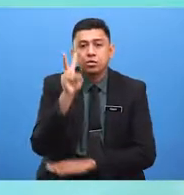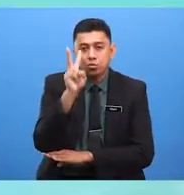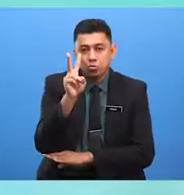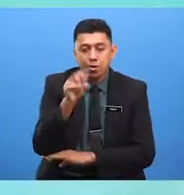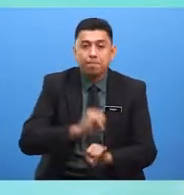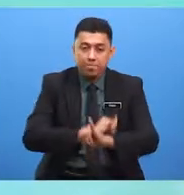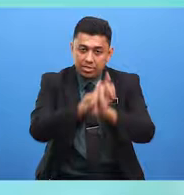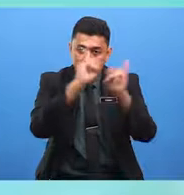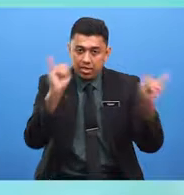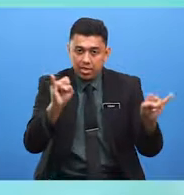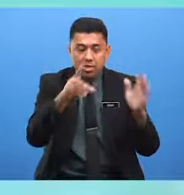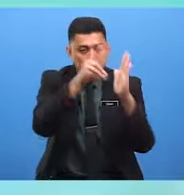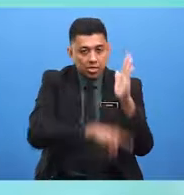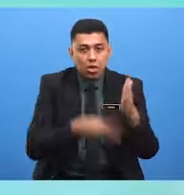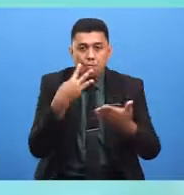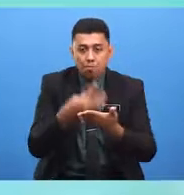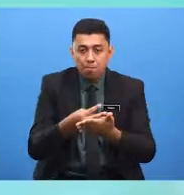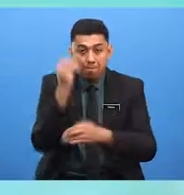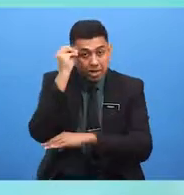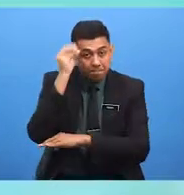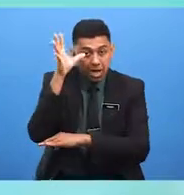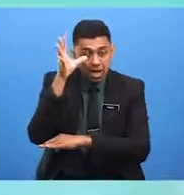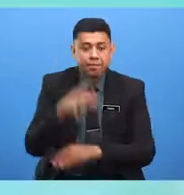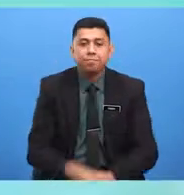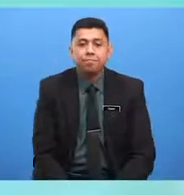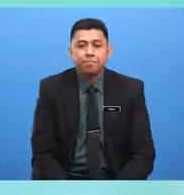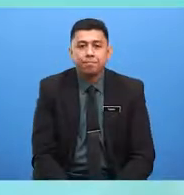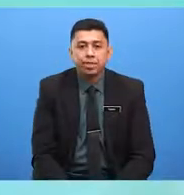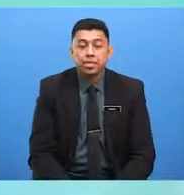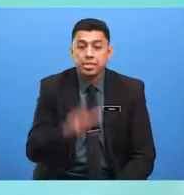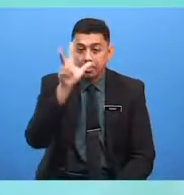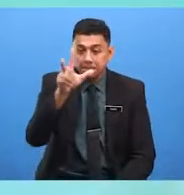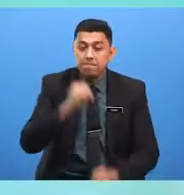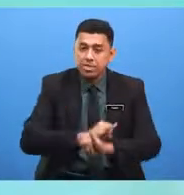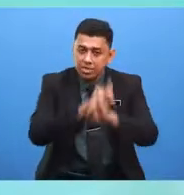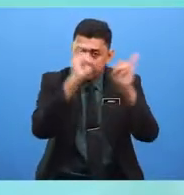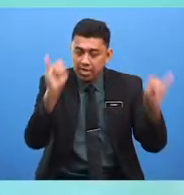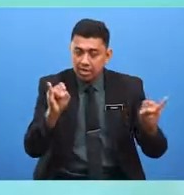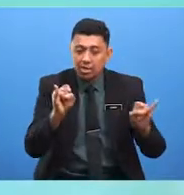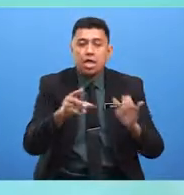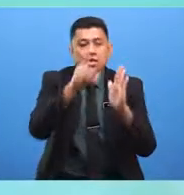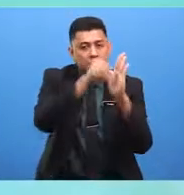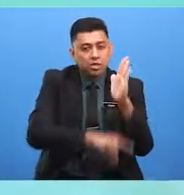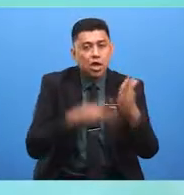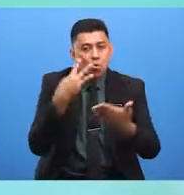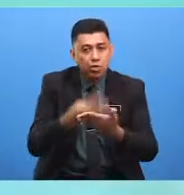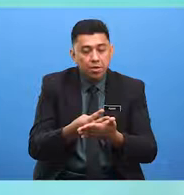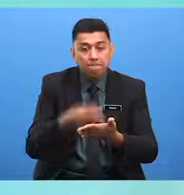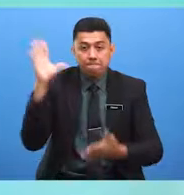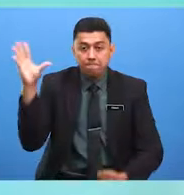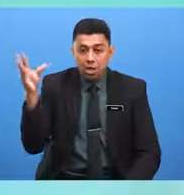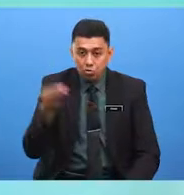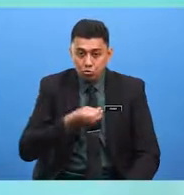menjelaskan dasar keuangan mengembang yang ketiga menjelaskan dasar keuangan